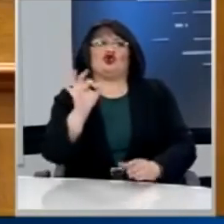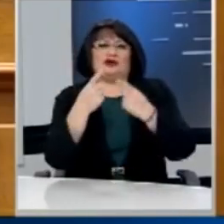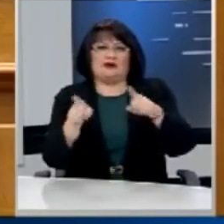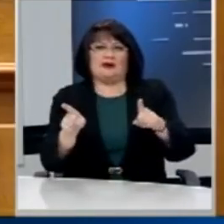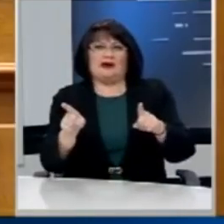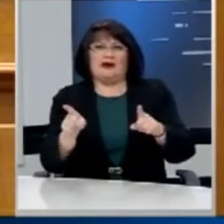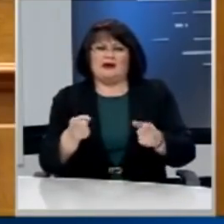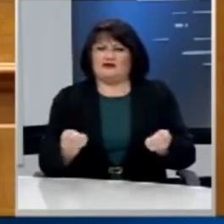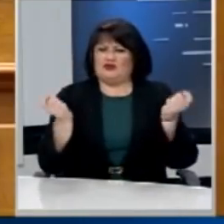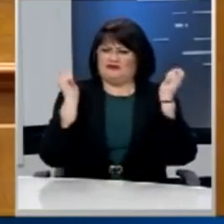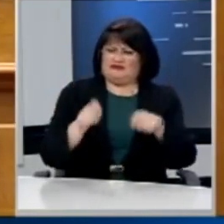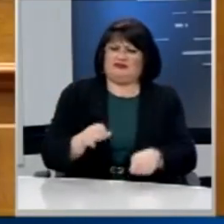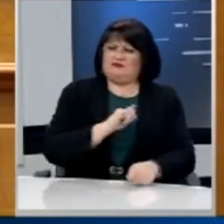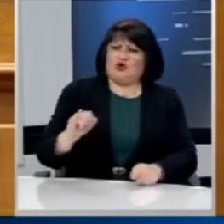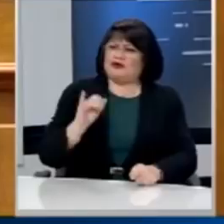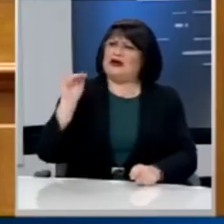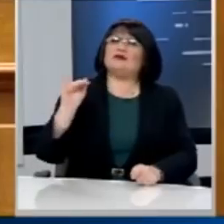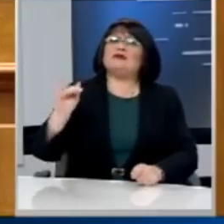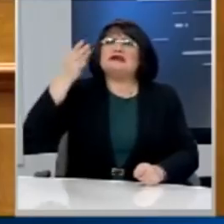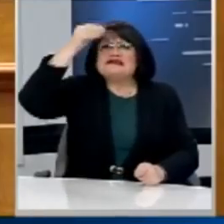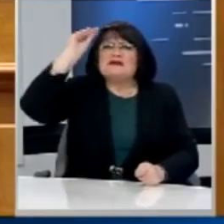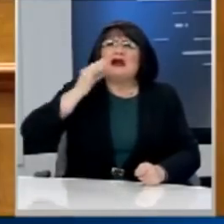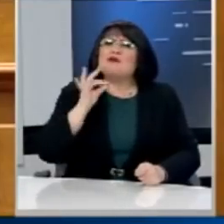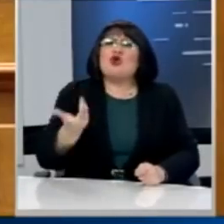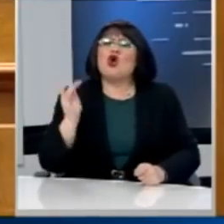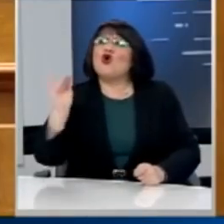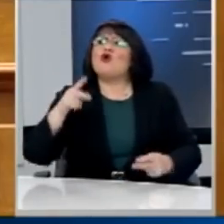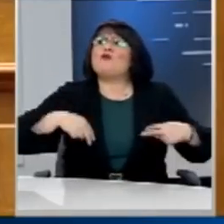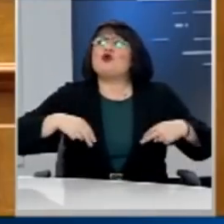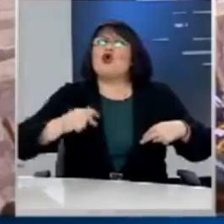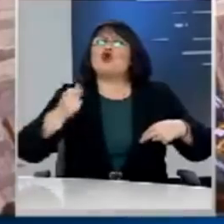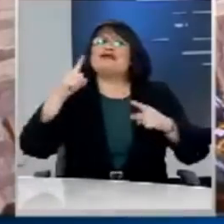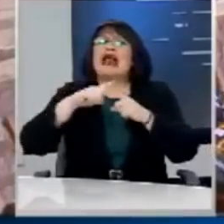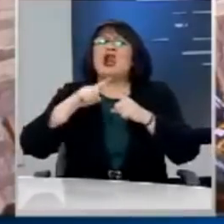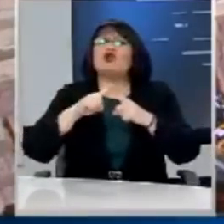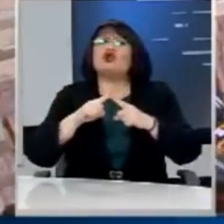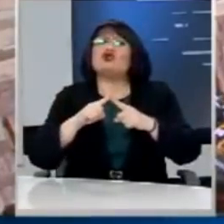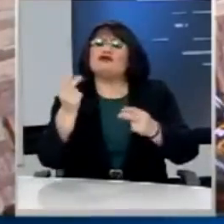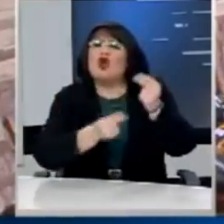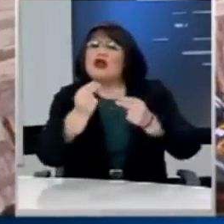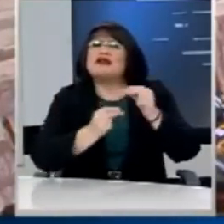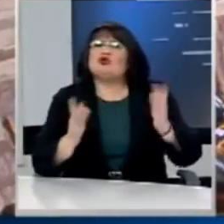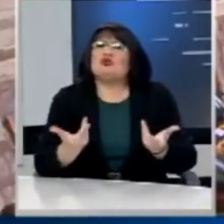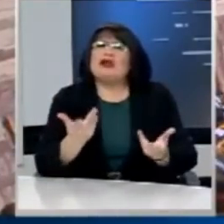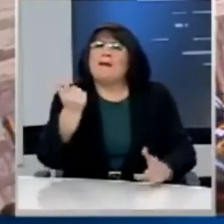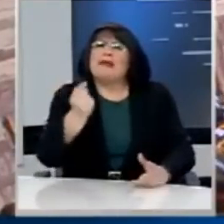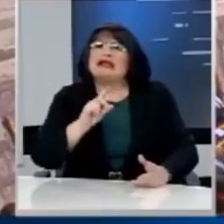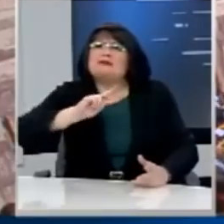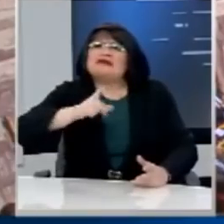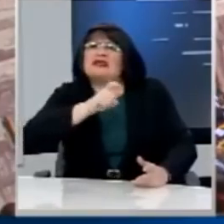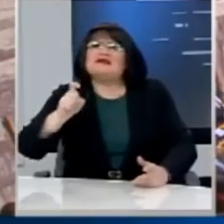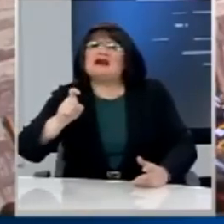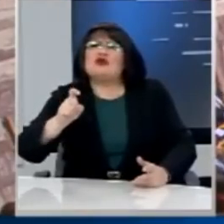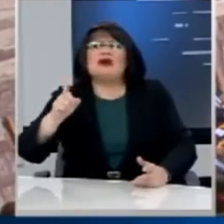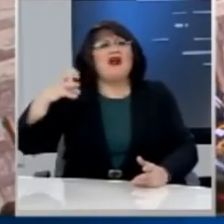άνοιξε ποτέ αυτός ο λογαριασμός, κύριε Τσίπρα? Γιατί δεν άνοιξε, κύριε Τσακαλώτε? Πού είναι αυτός ο λογαριασμός?